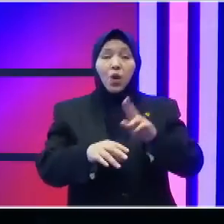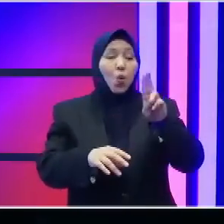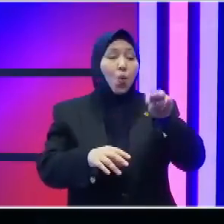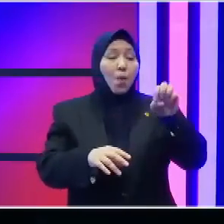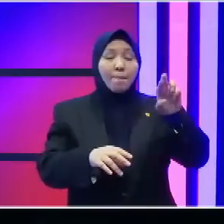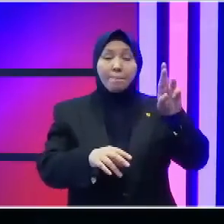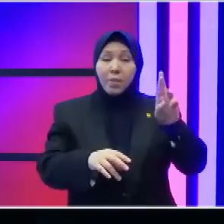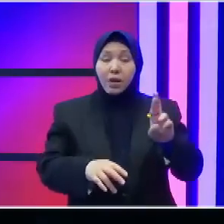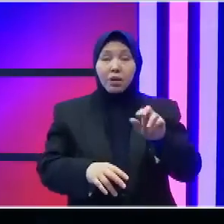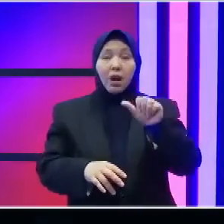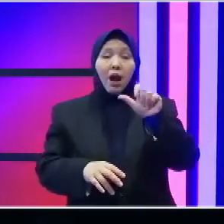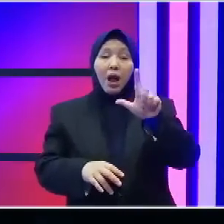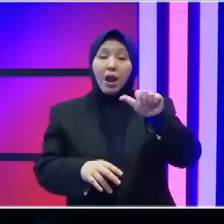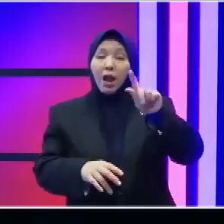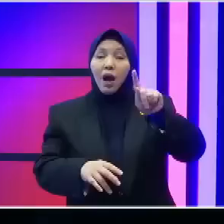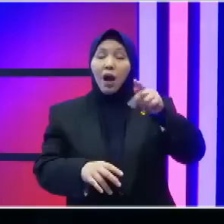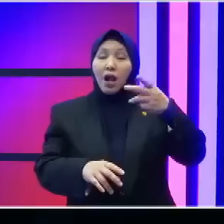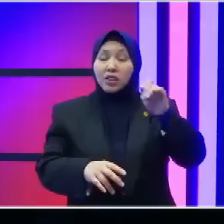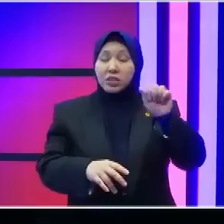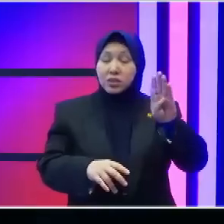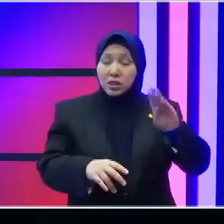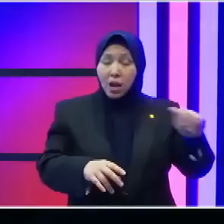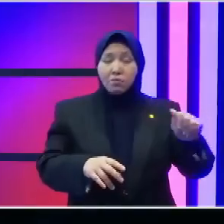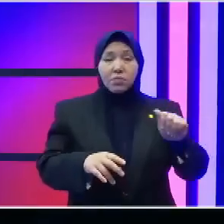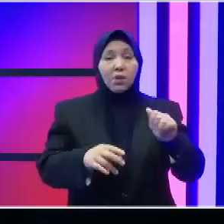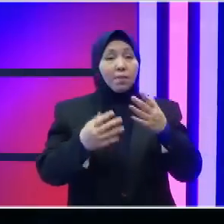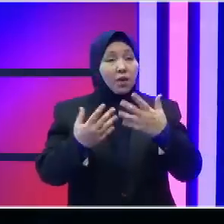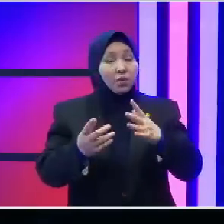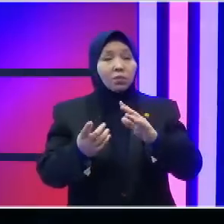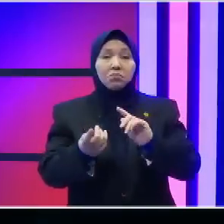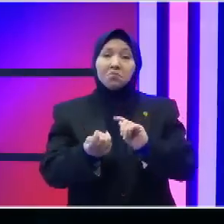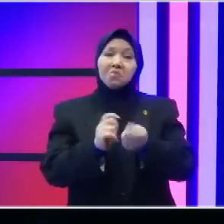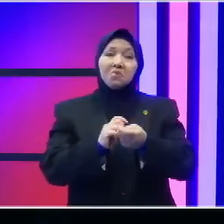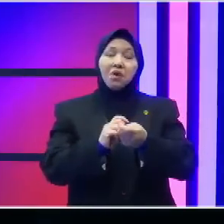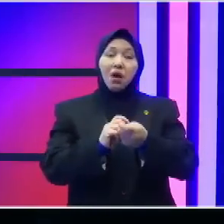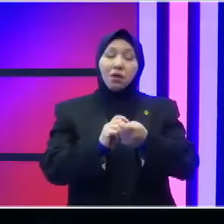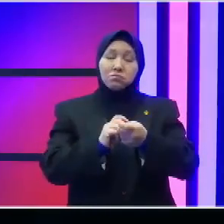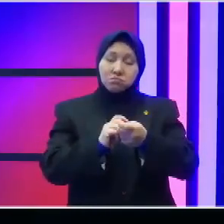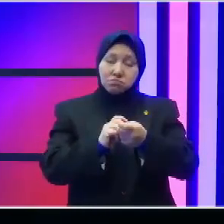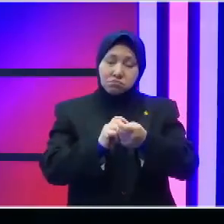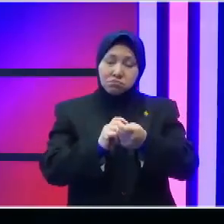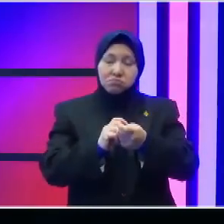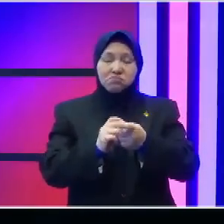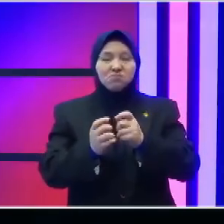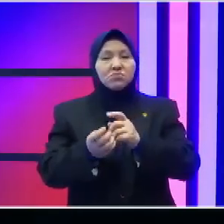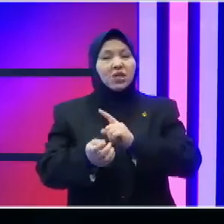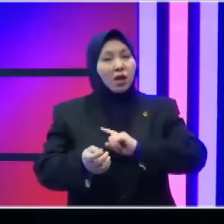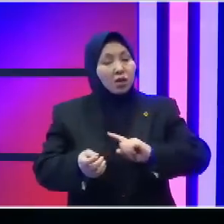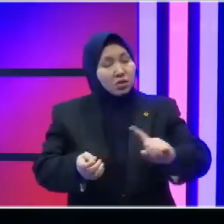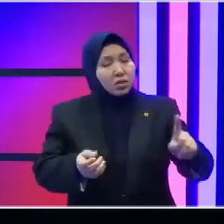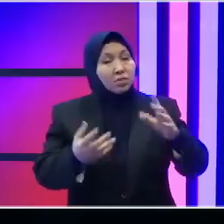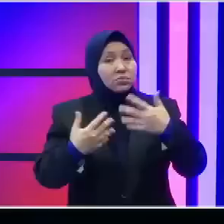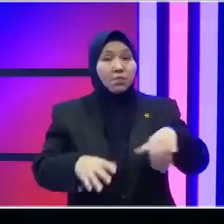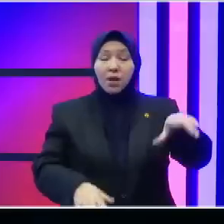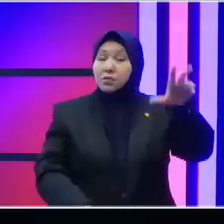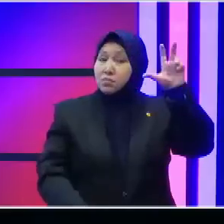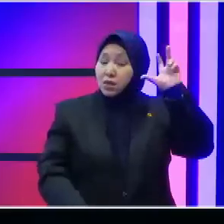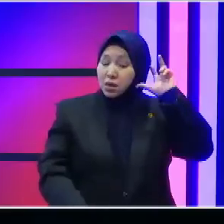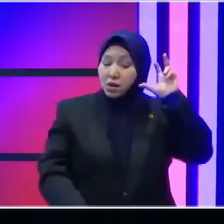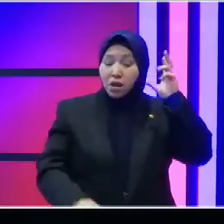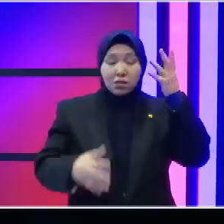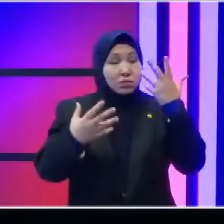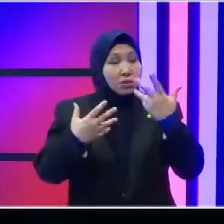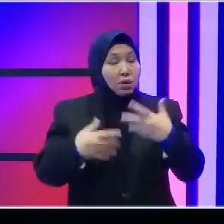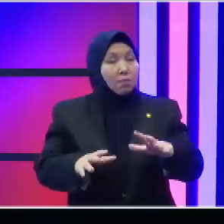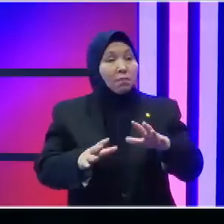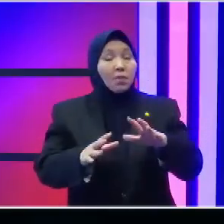Al-Khattab yang menyebabkan beliau akhirnya memeluk agama Islam setelah mendengar ataupun membaca berkaitan